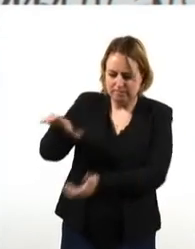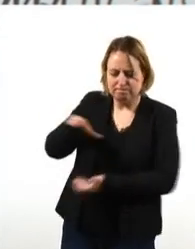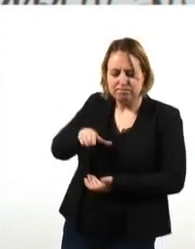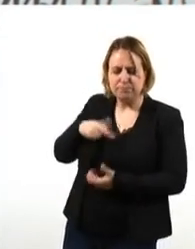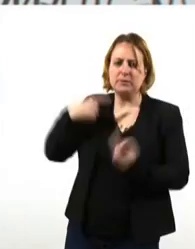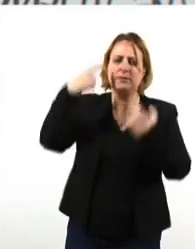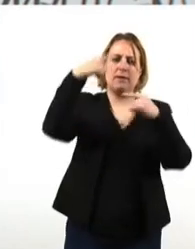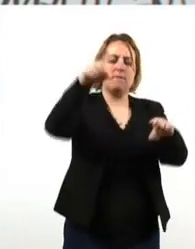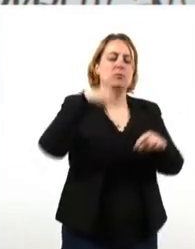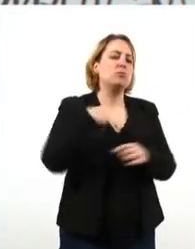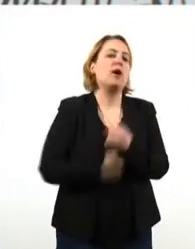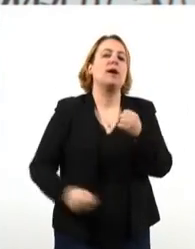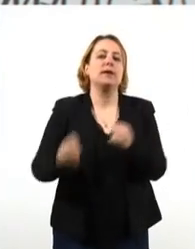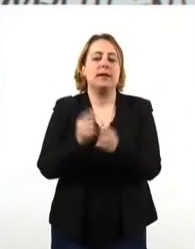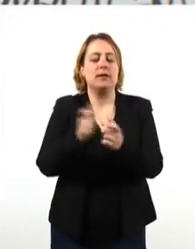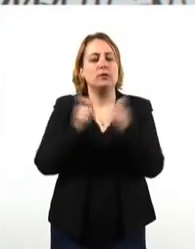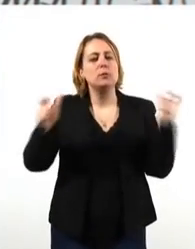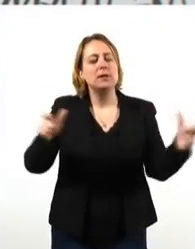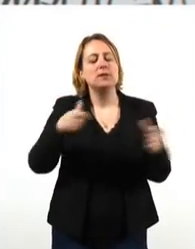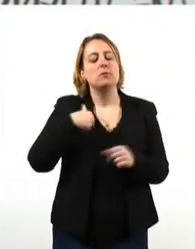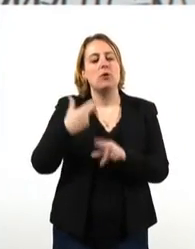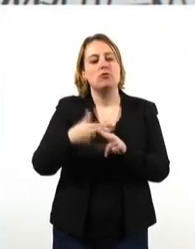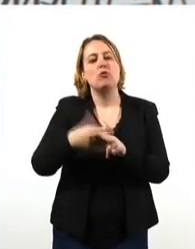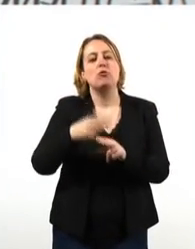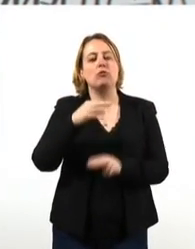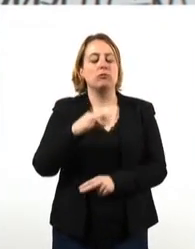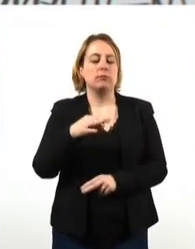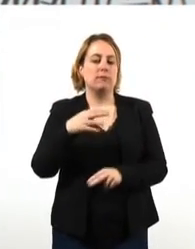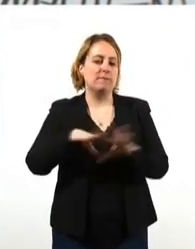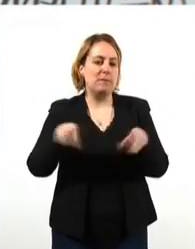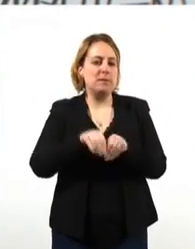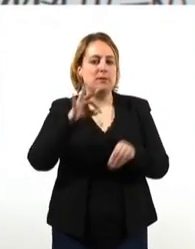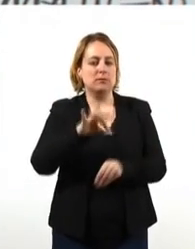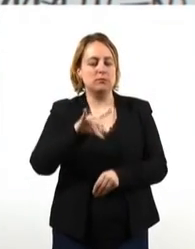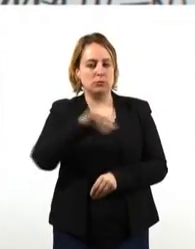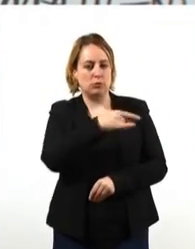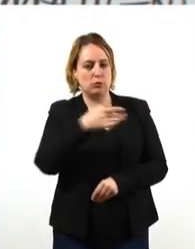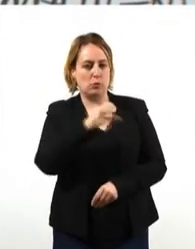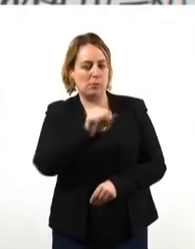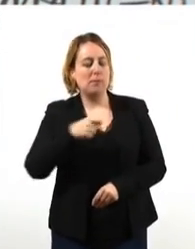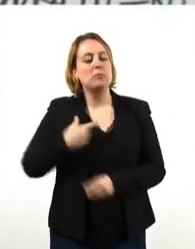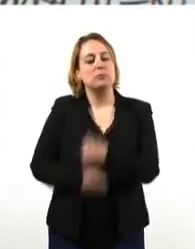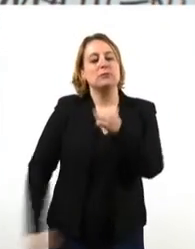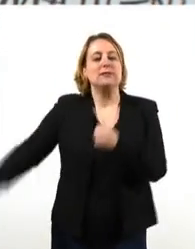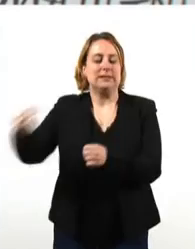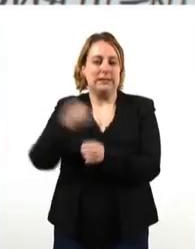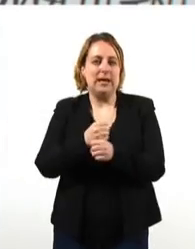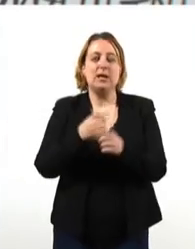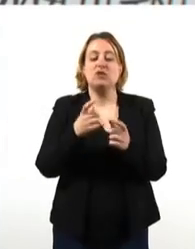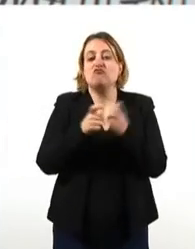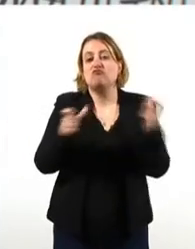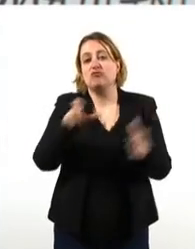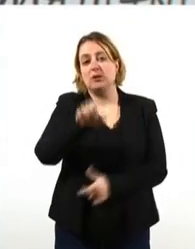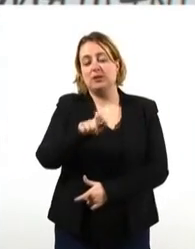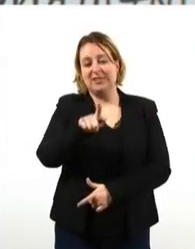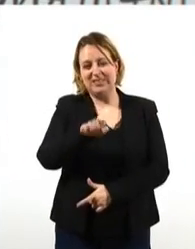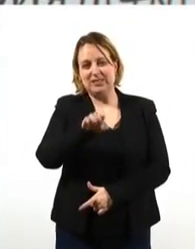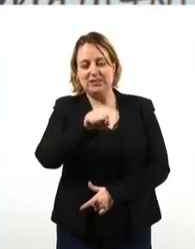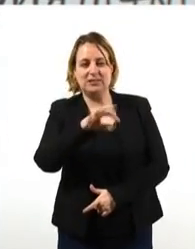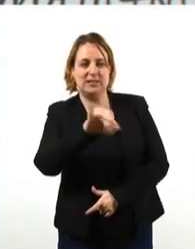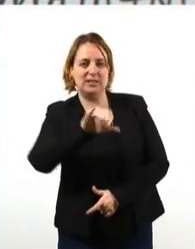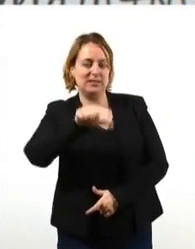mon entreprise, je m'appelle Anne-Sophie Thomas, j'ai créé Gestia Solidaire il y a maintenant 3 ans pour défendre le droit d'accès au logement pour